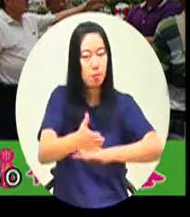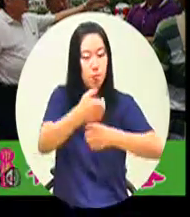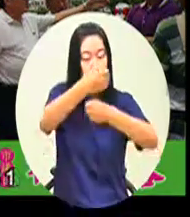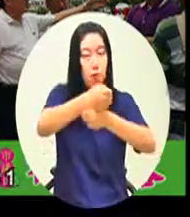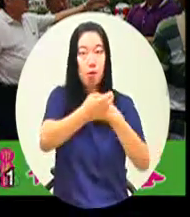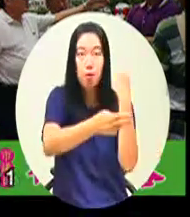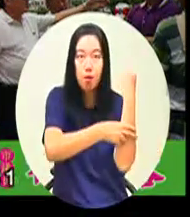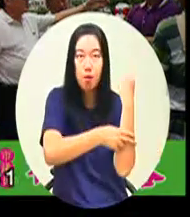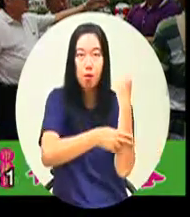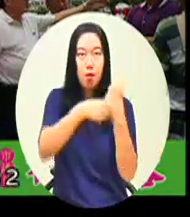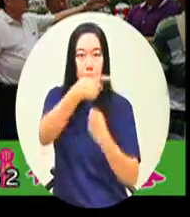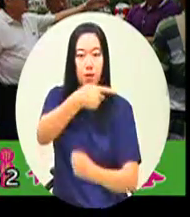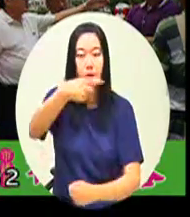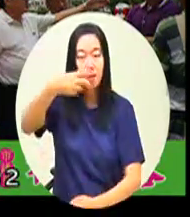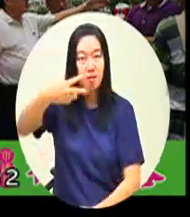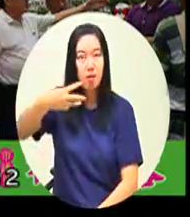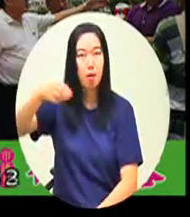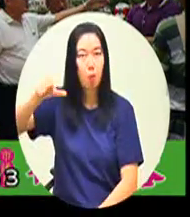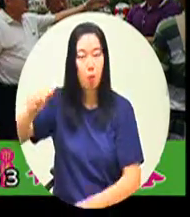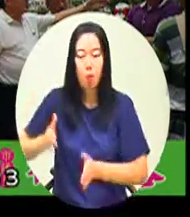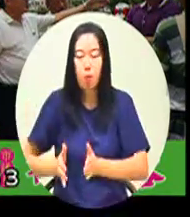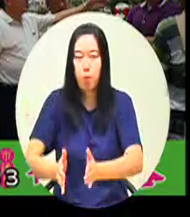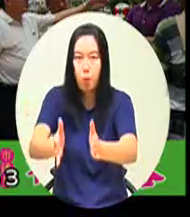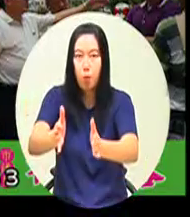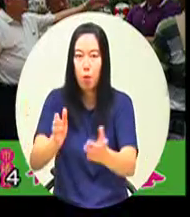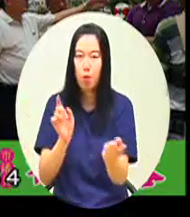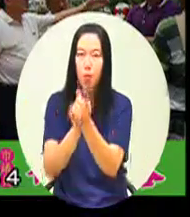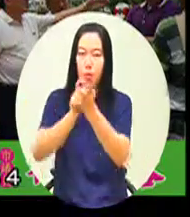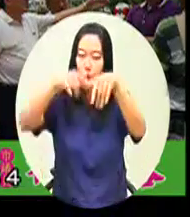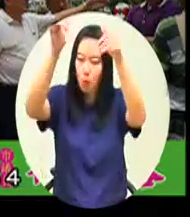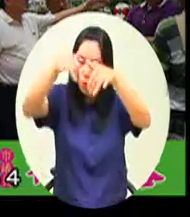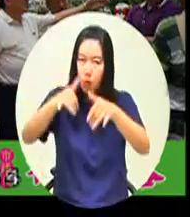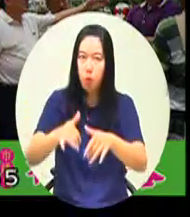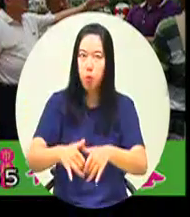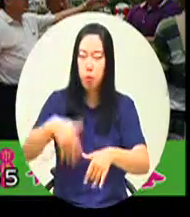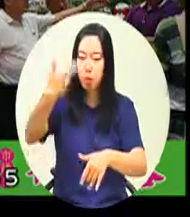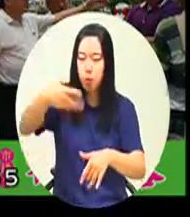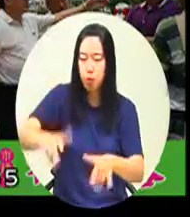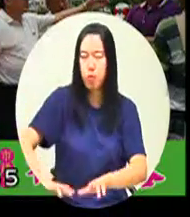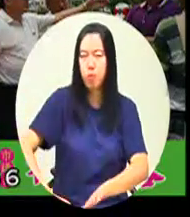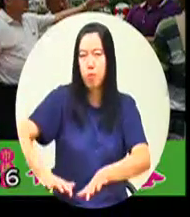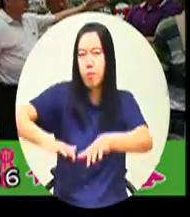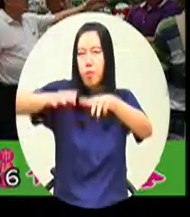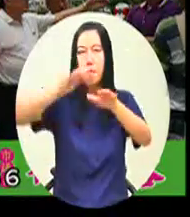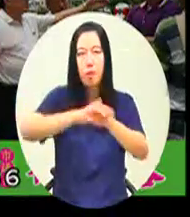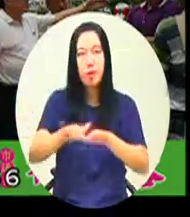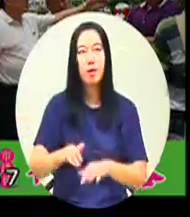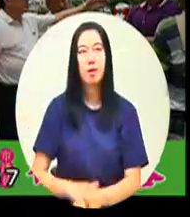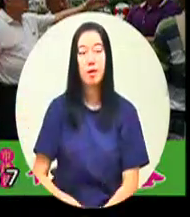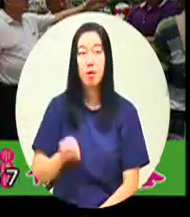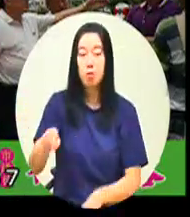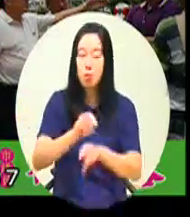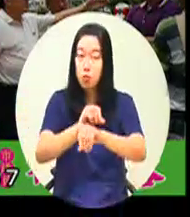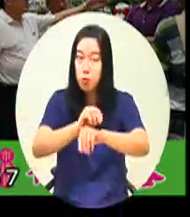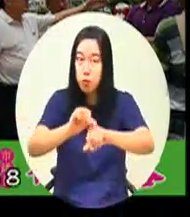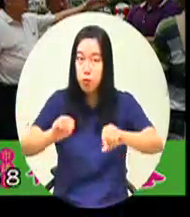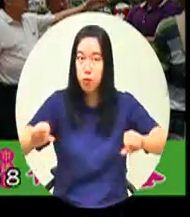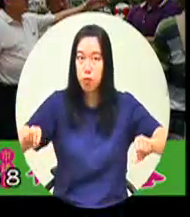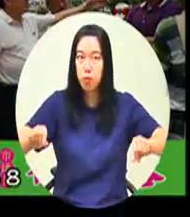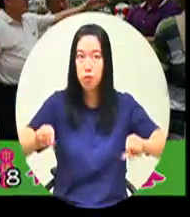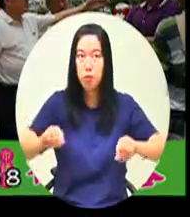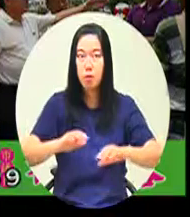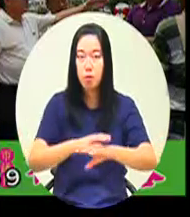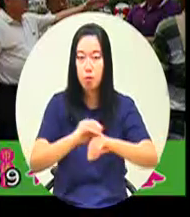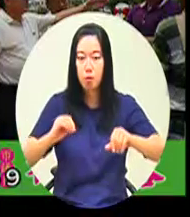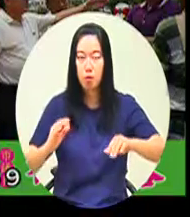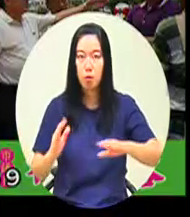仓135巷下雨就淹水，那当地因为地势比较它